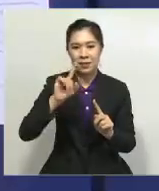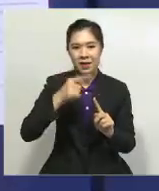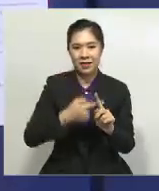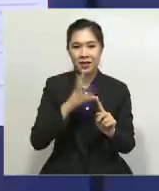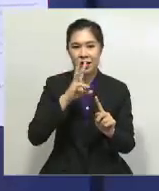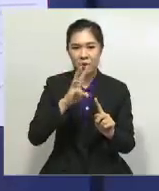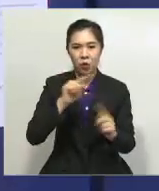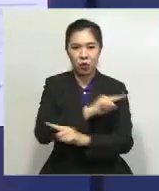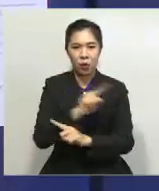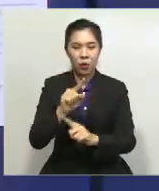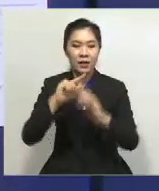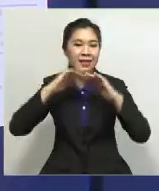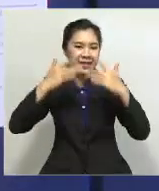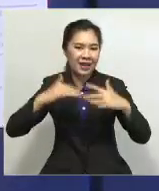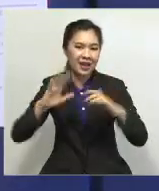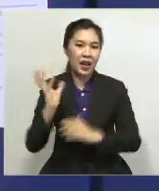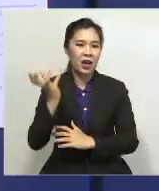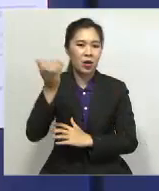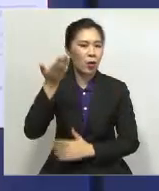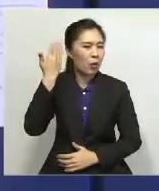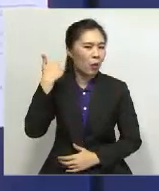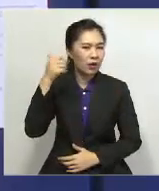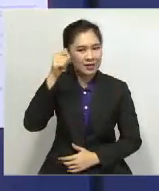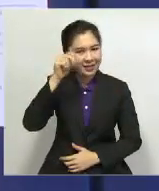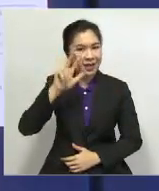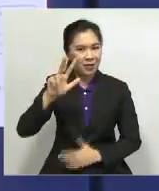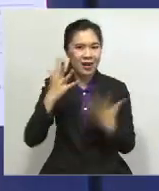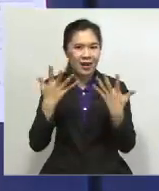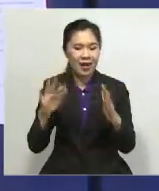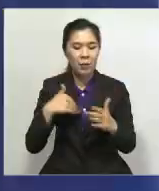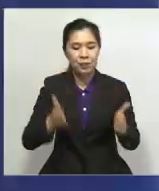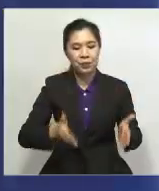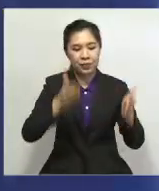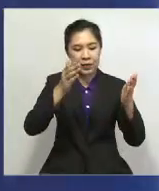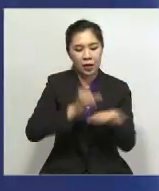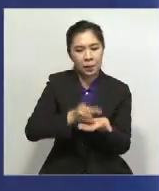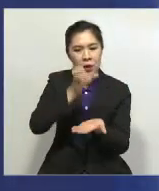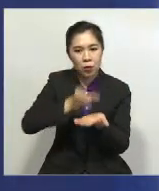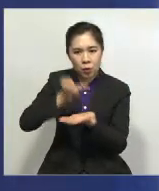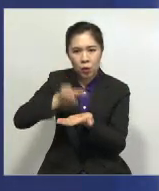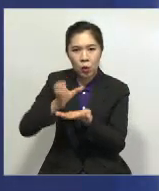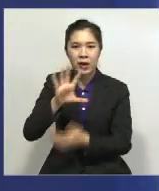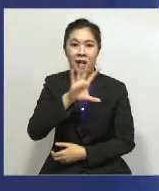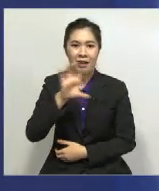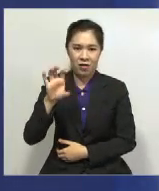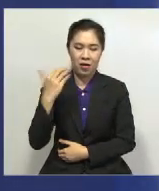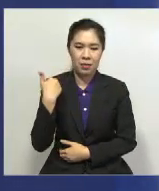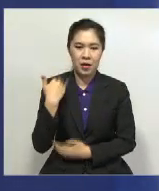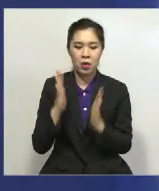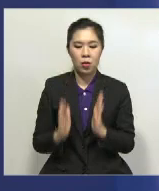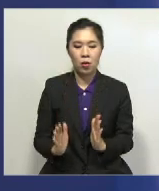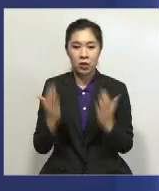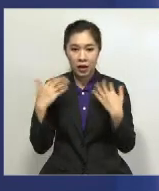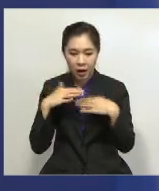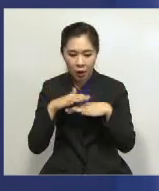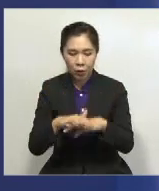าเนื่องในวันทะเลโลกนะครับผ่านมา3วันแล้วนะครับเครื่องจัดเก็บขวดพลาสติกไปแล้วมากกว่า500ขวดและมีผู้เข้าร่วมมาก